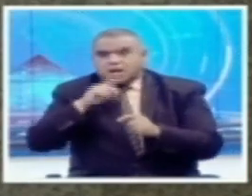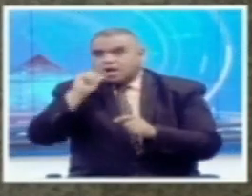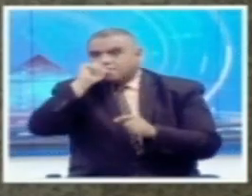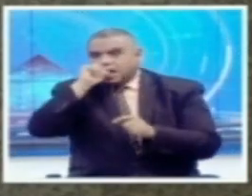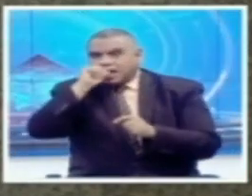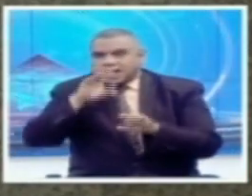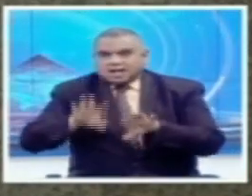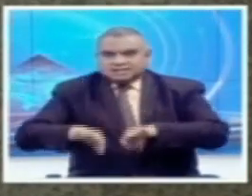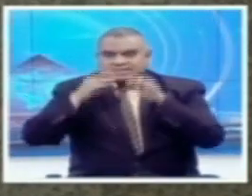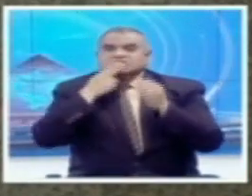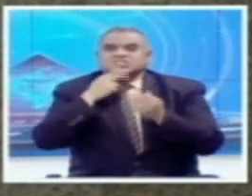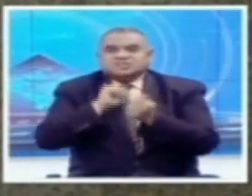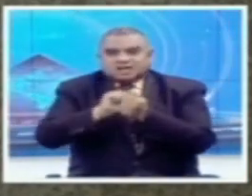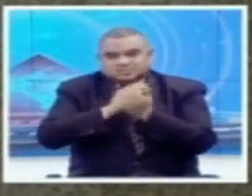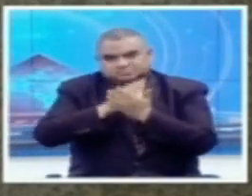المياه، وأيضا